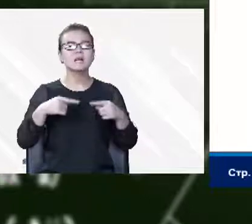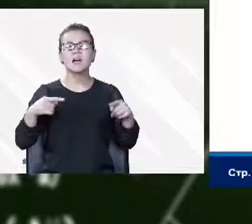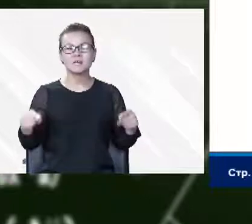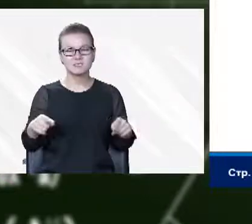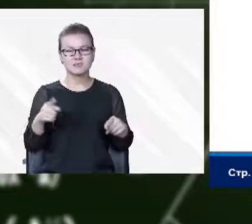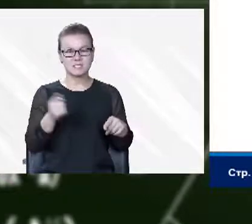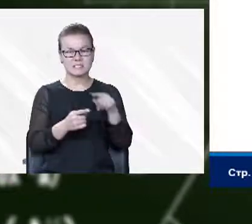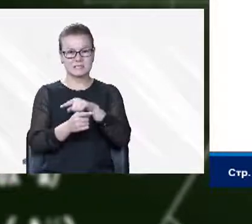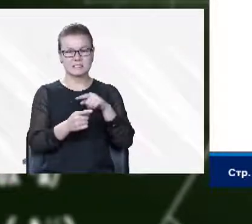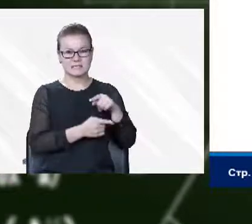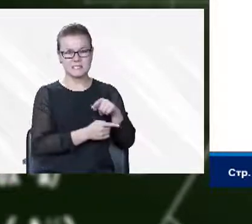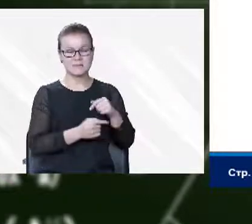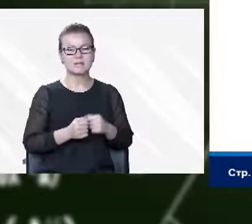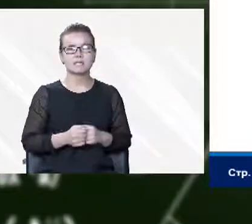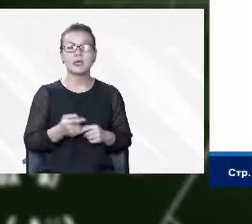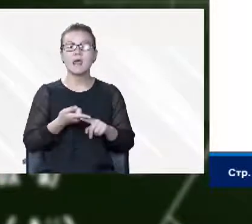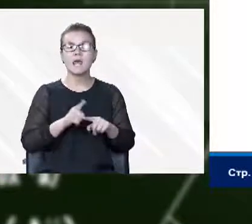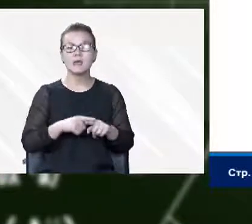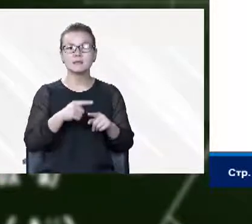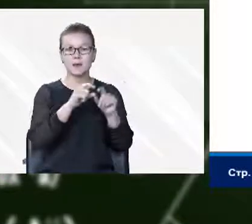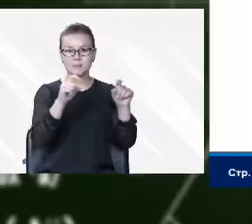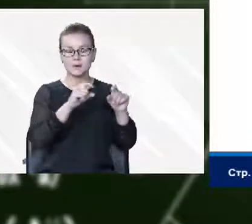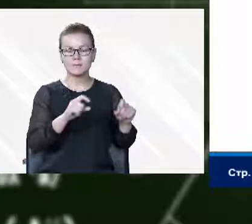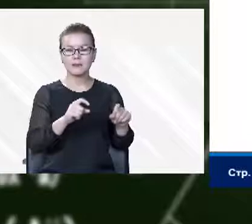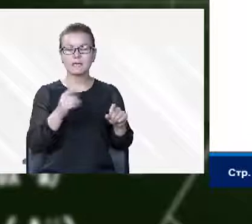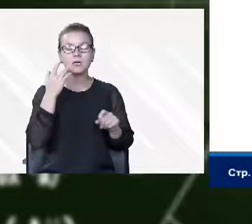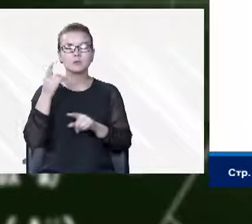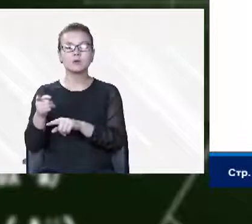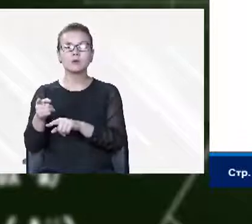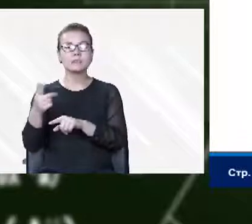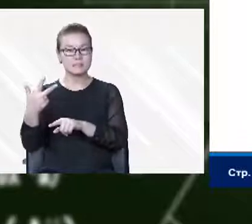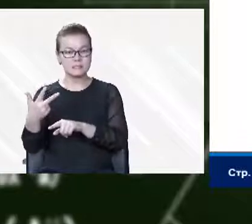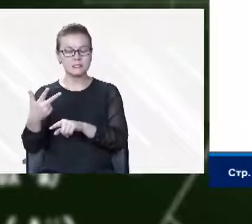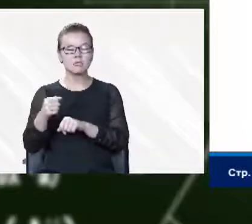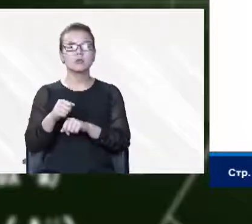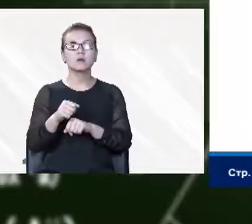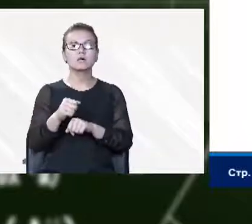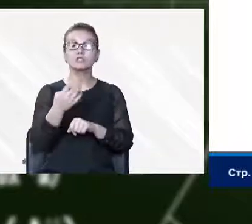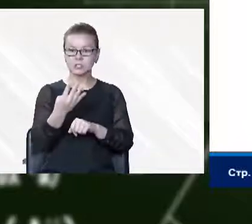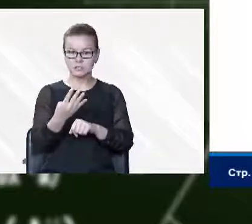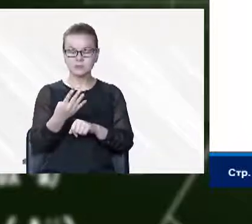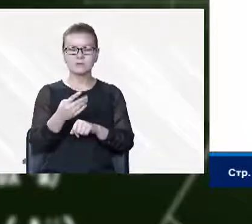разными знаменателями. Это примеры номер 3, 4,